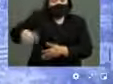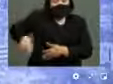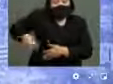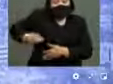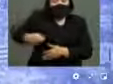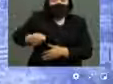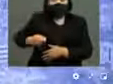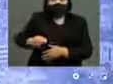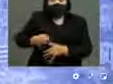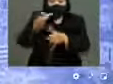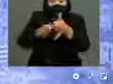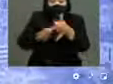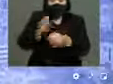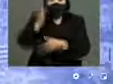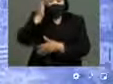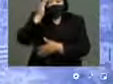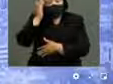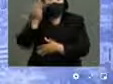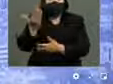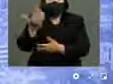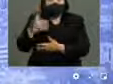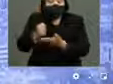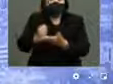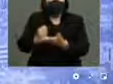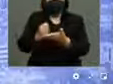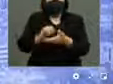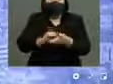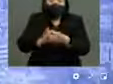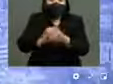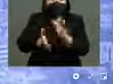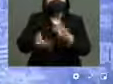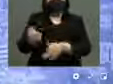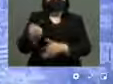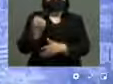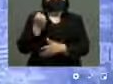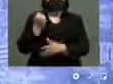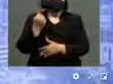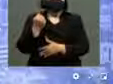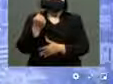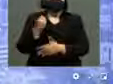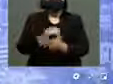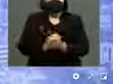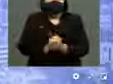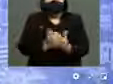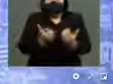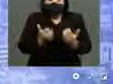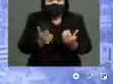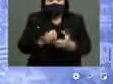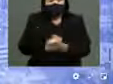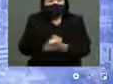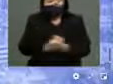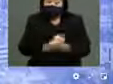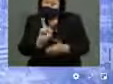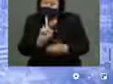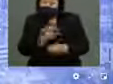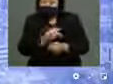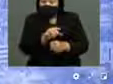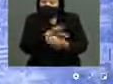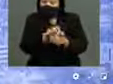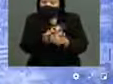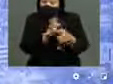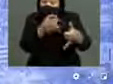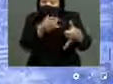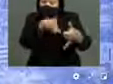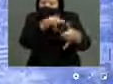ข้าใจพวกเราแล้วเราก็จะผ่านความยากลำบากนี้ไปด้วยกันนะครับมีแผนของการตรวจหาเชื้อโควิดผมขออนุญาตได้